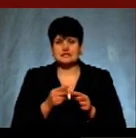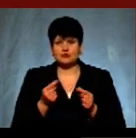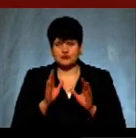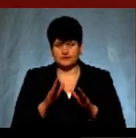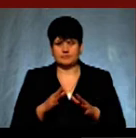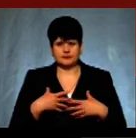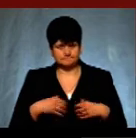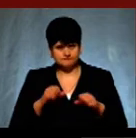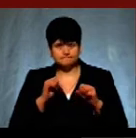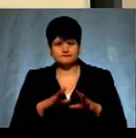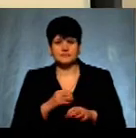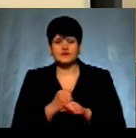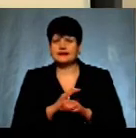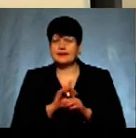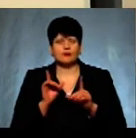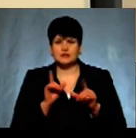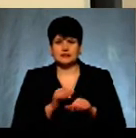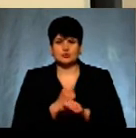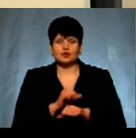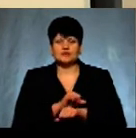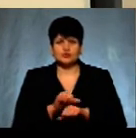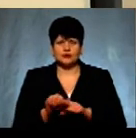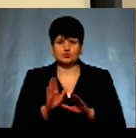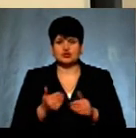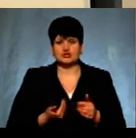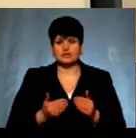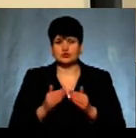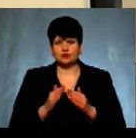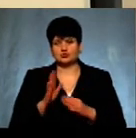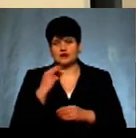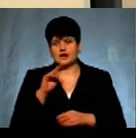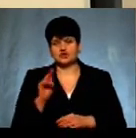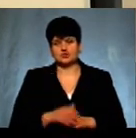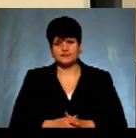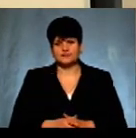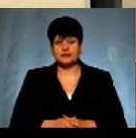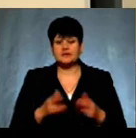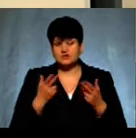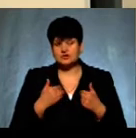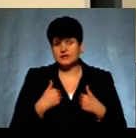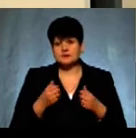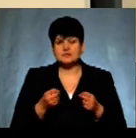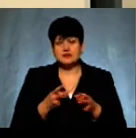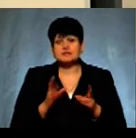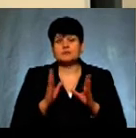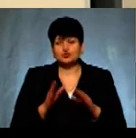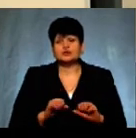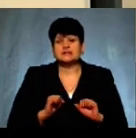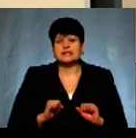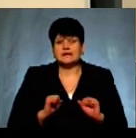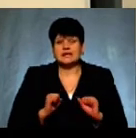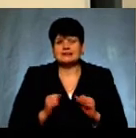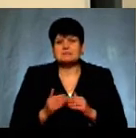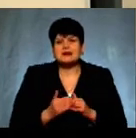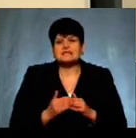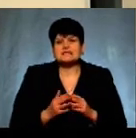віддано працювати, вона не поїде на роботу за кордоном, буде жити вдома, тоді буде краще. Звичайно, що наші фахівці будуть старатись максимально